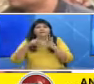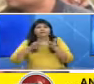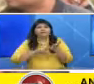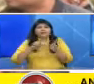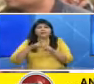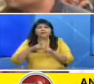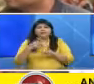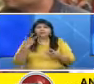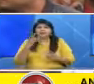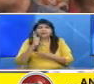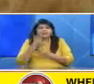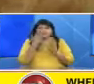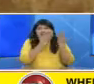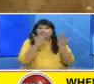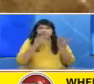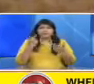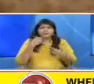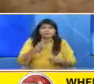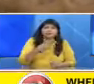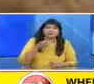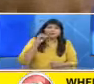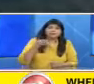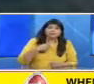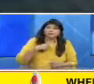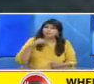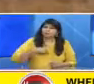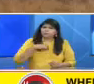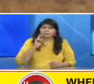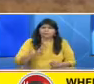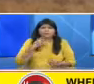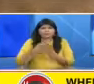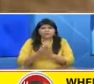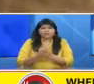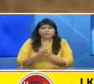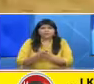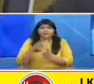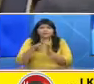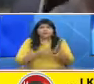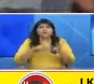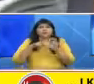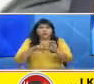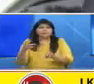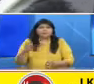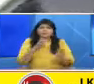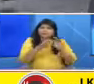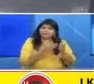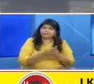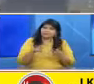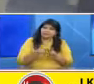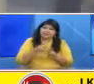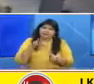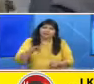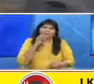चाहा है। इस बार जब मन की बात के लिए मैं सोच रहा था तो मुझे पक्का भरोसा था कि इस विषय में बहुत सारे सवाल आएंगे, और हुआ भी ऐसा